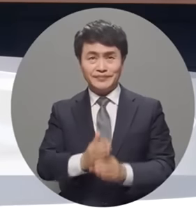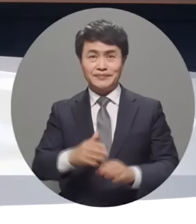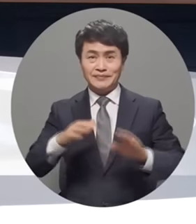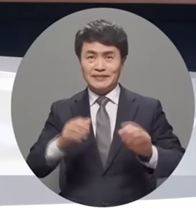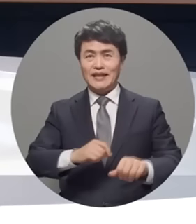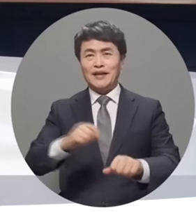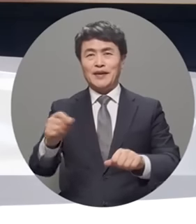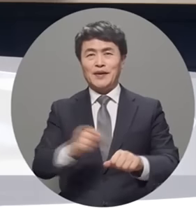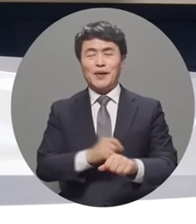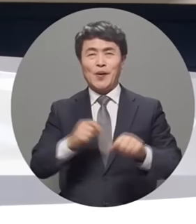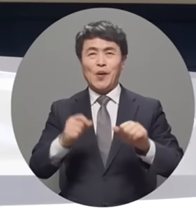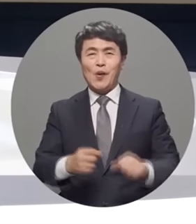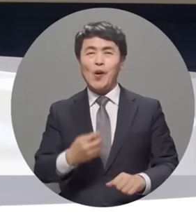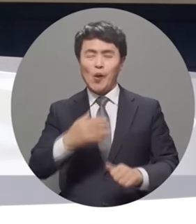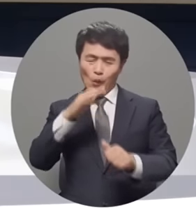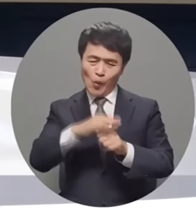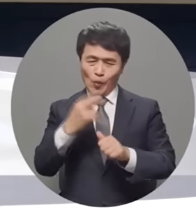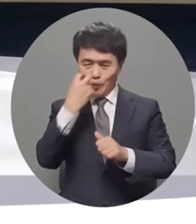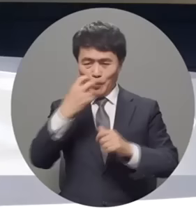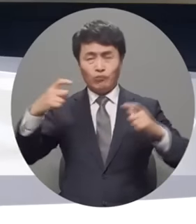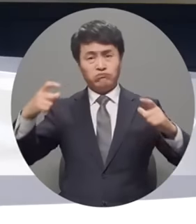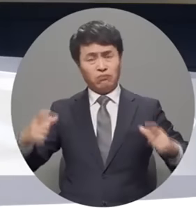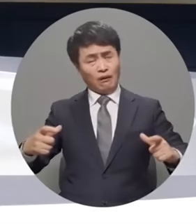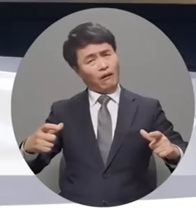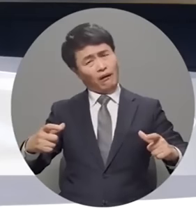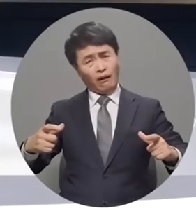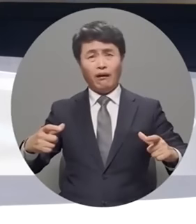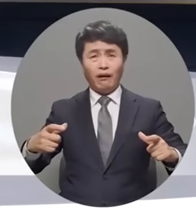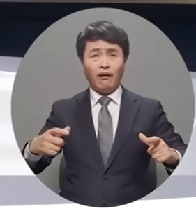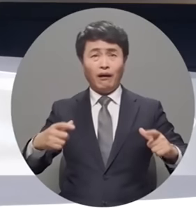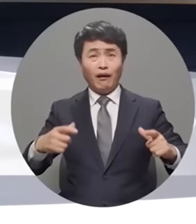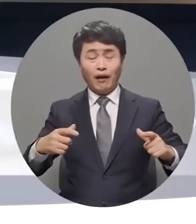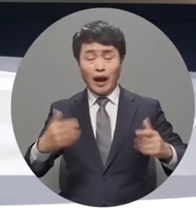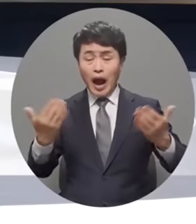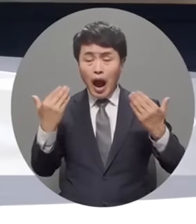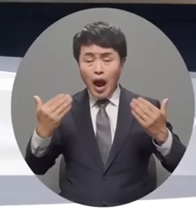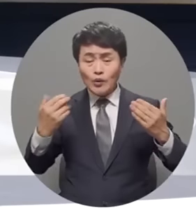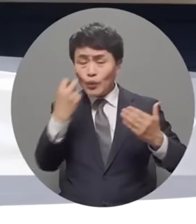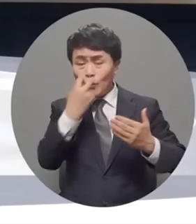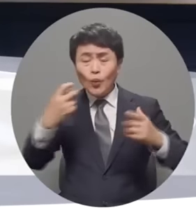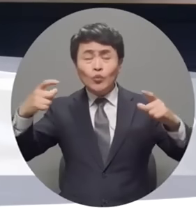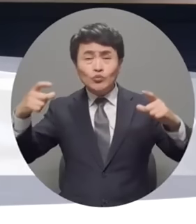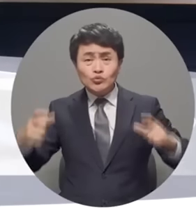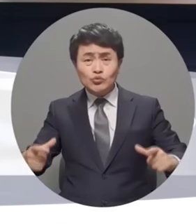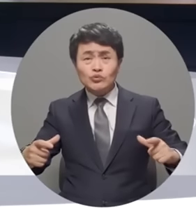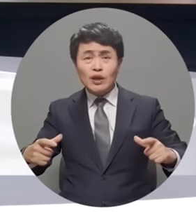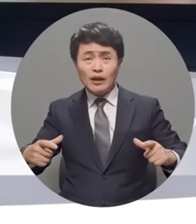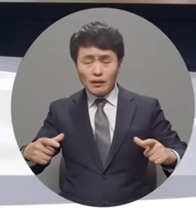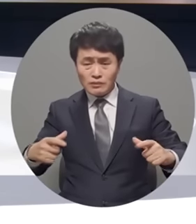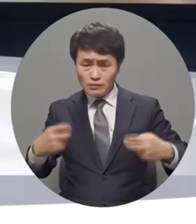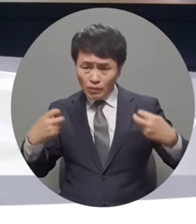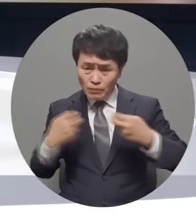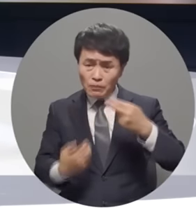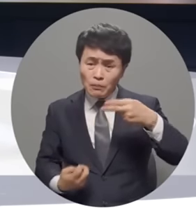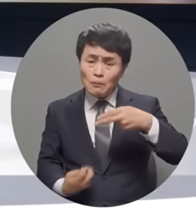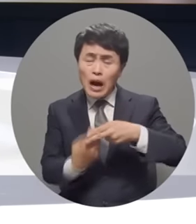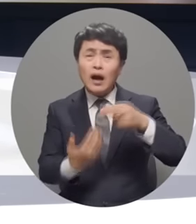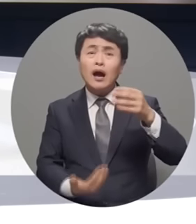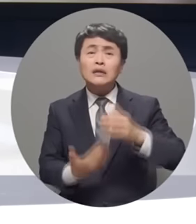특히 어린이 보호구역이라는 말이 무색할 정도로 스쿨존에서의 사고가 끊이지 않고 있는데요. 원인을